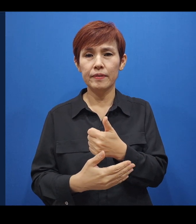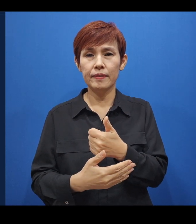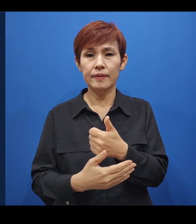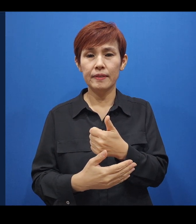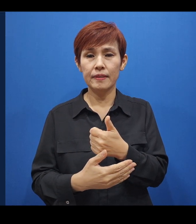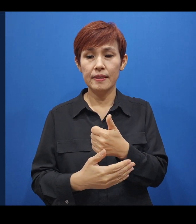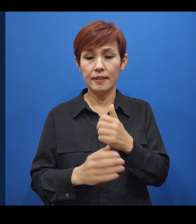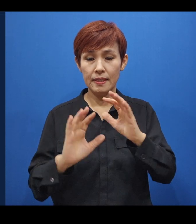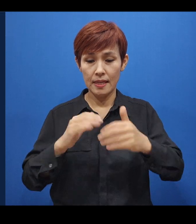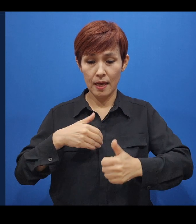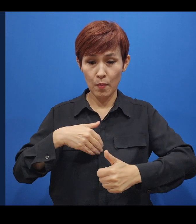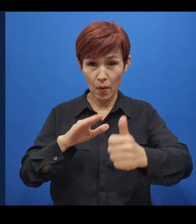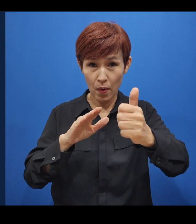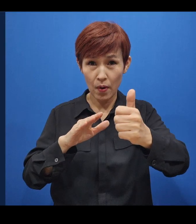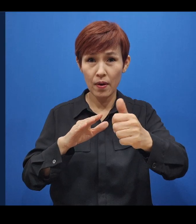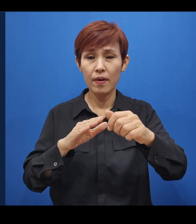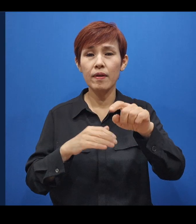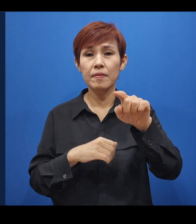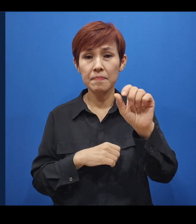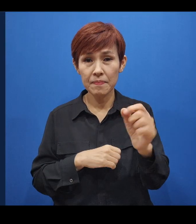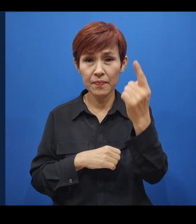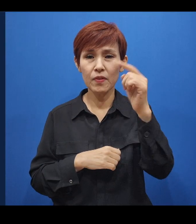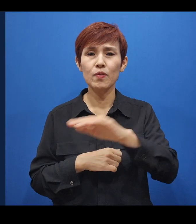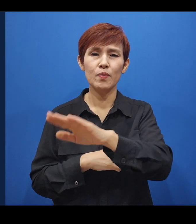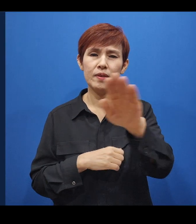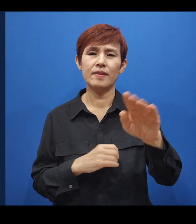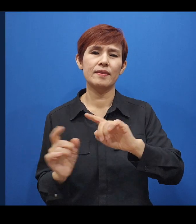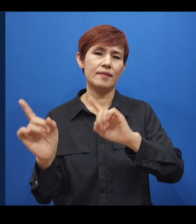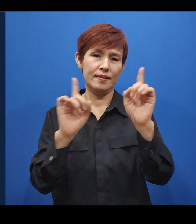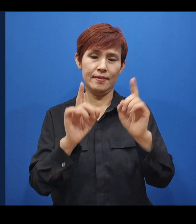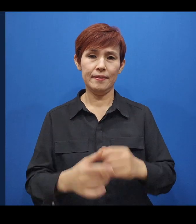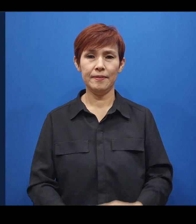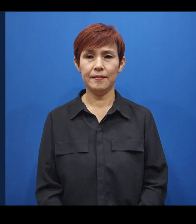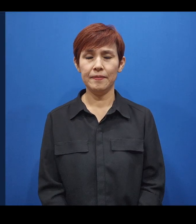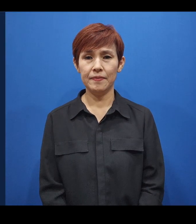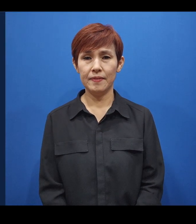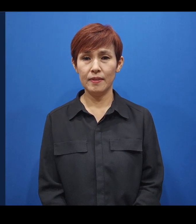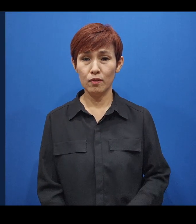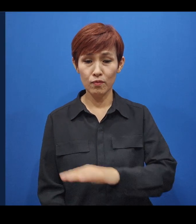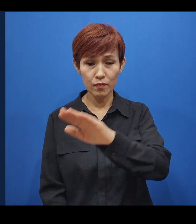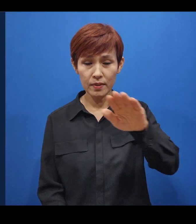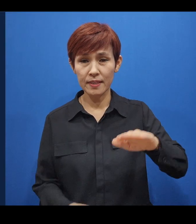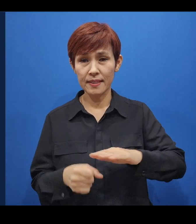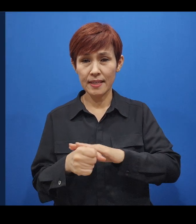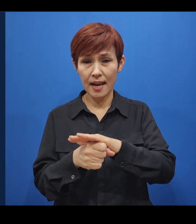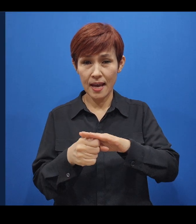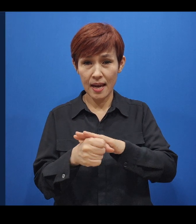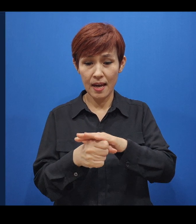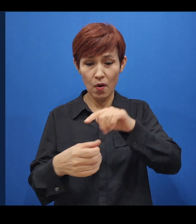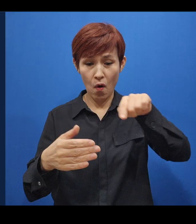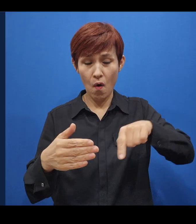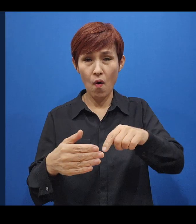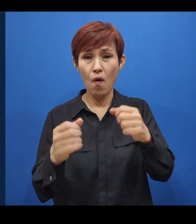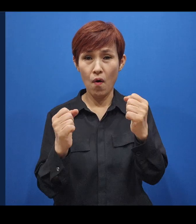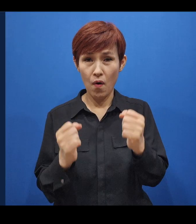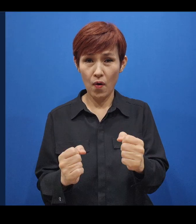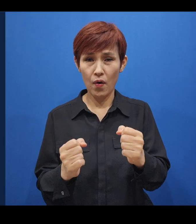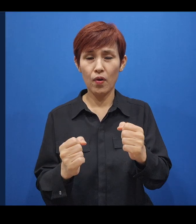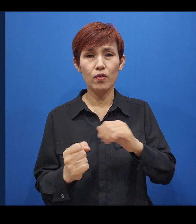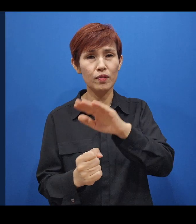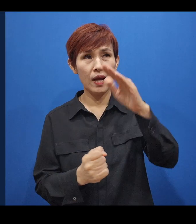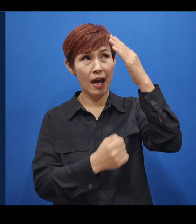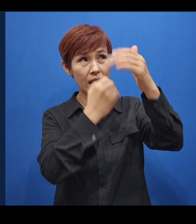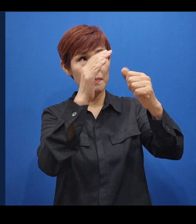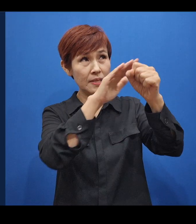하심이라. 사랑할 능력이 없는데 살려내려 하심이라. 사랑은 여기 있으니 우리가 하나님을 사랑한 것이